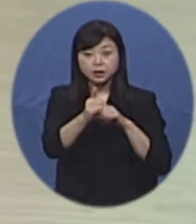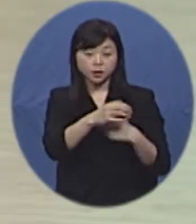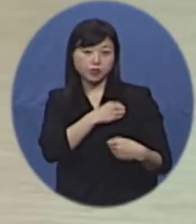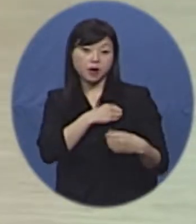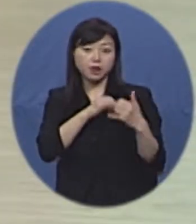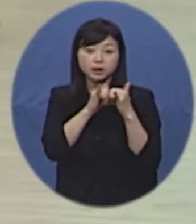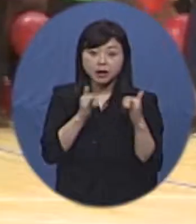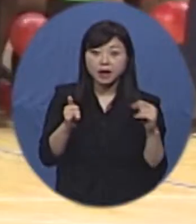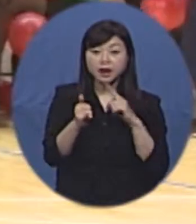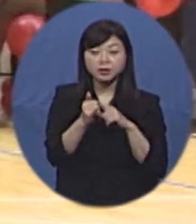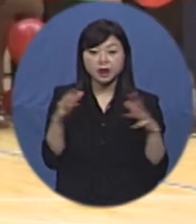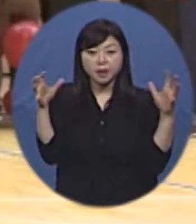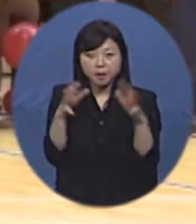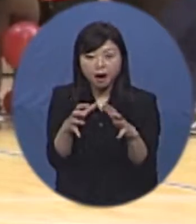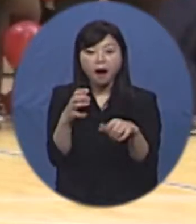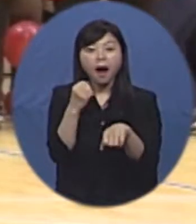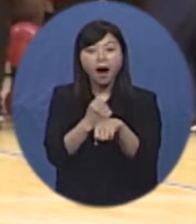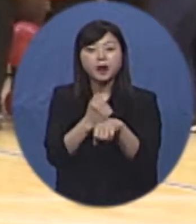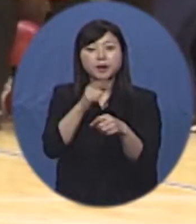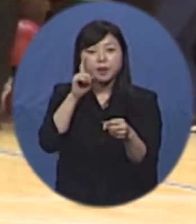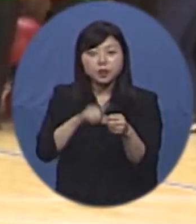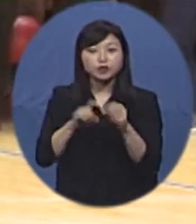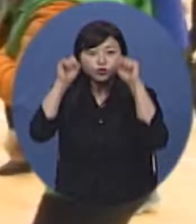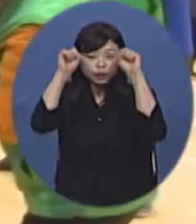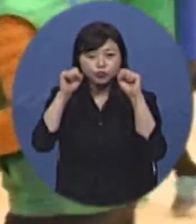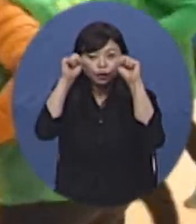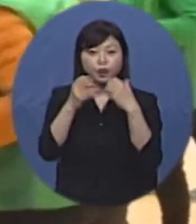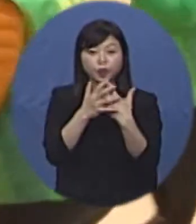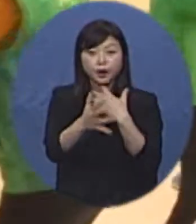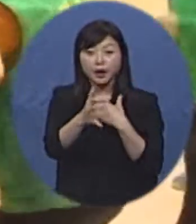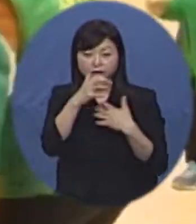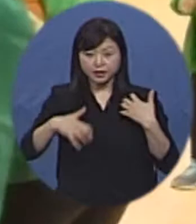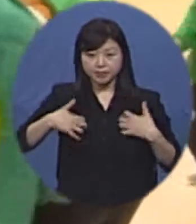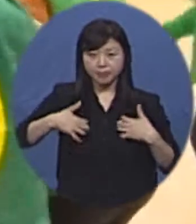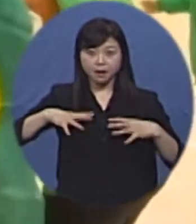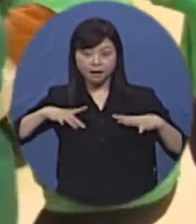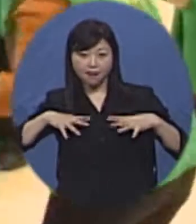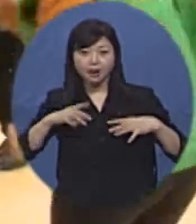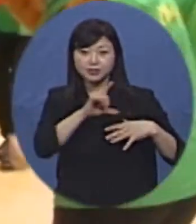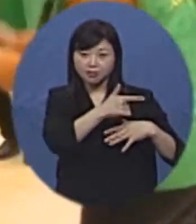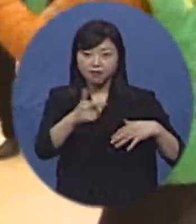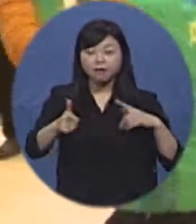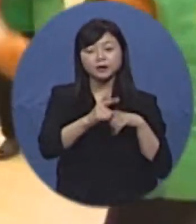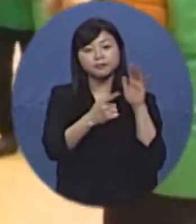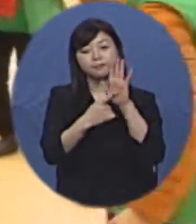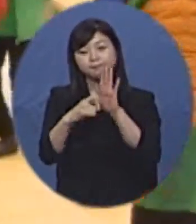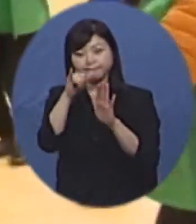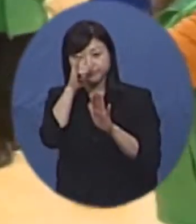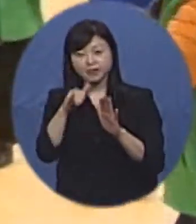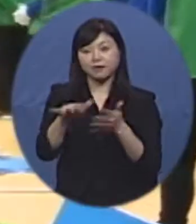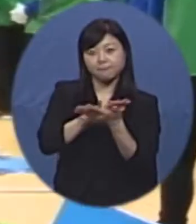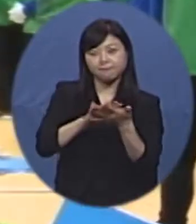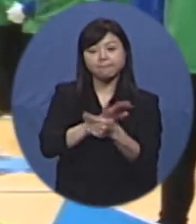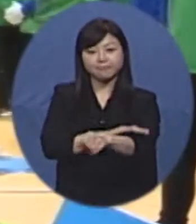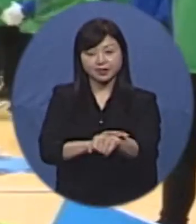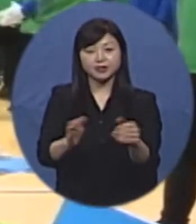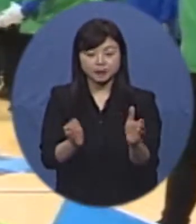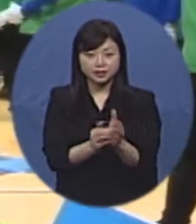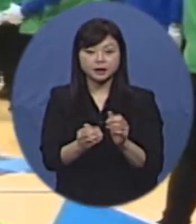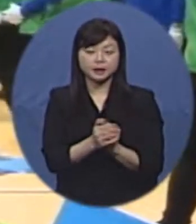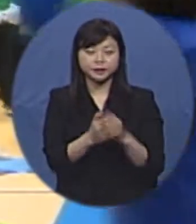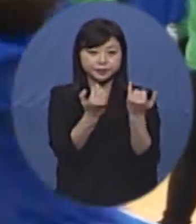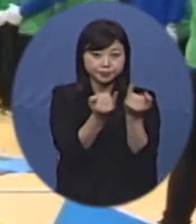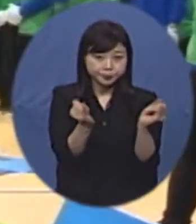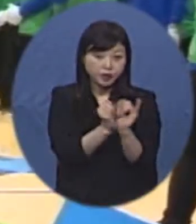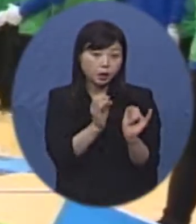위한 명랑운동회와 장기자랑도 열려 참가자 모두가 흥겨운 시간을 보냈습니다. 부녀 회원들